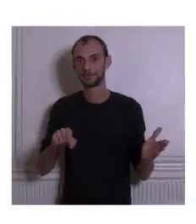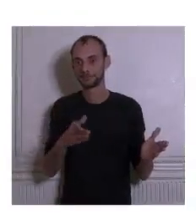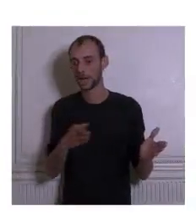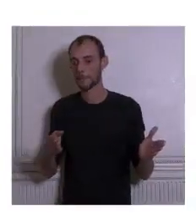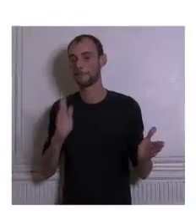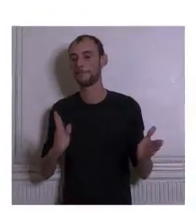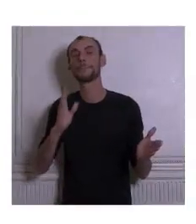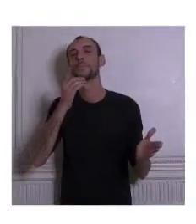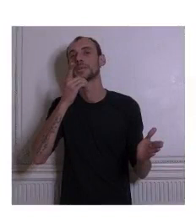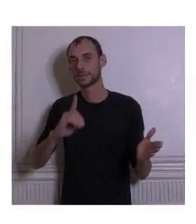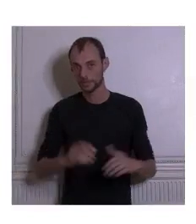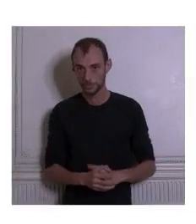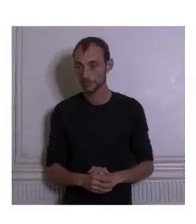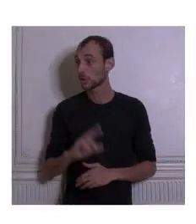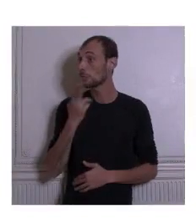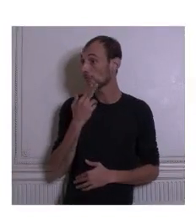d'1 million de francs de l'époque, donc